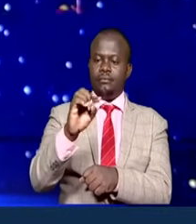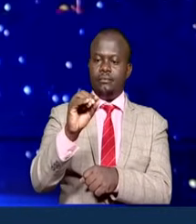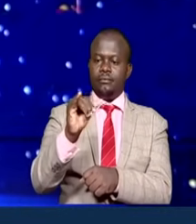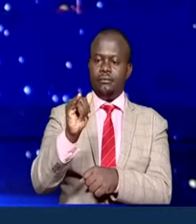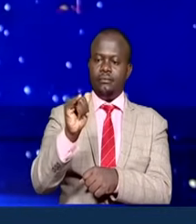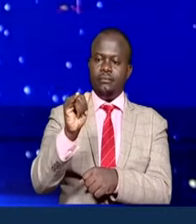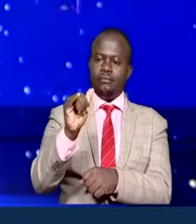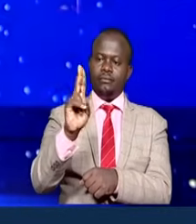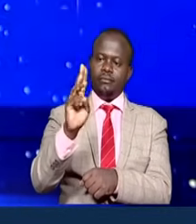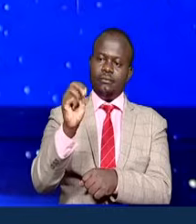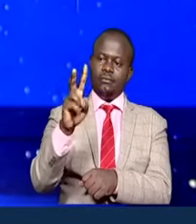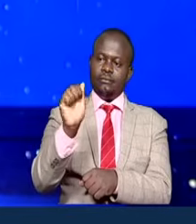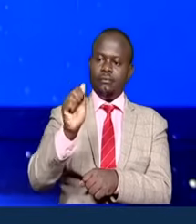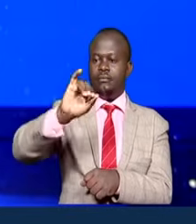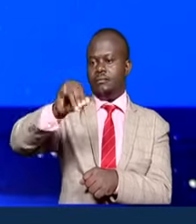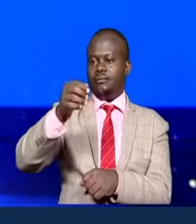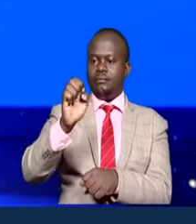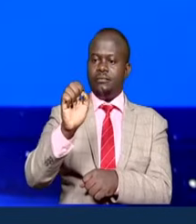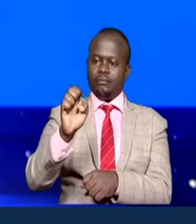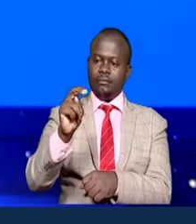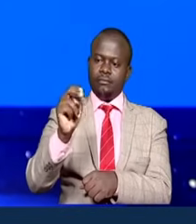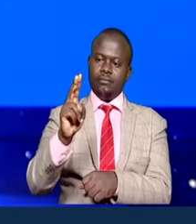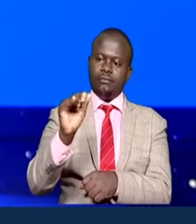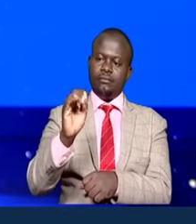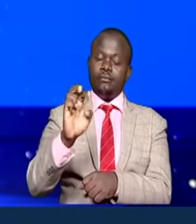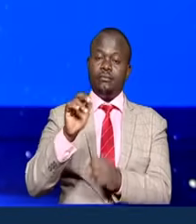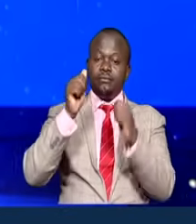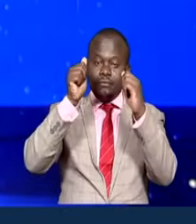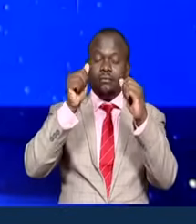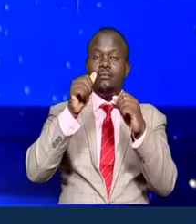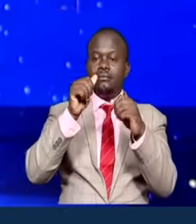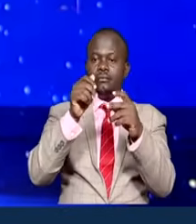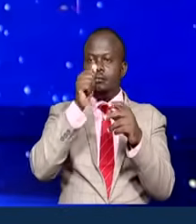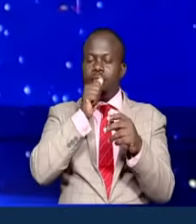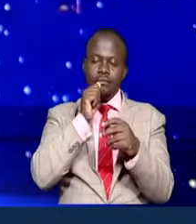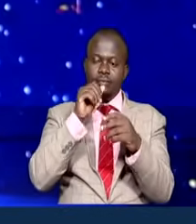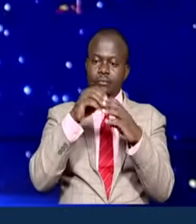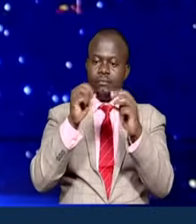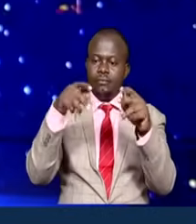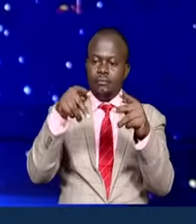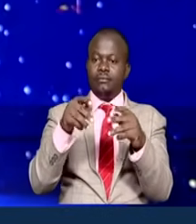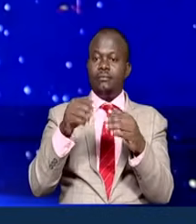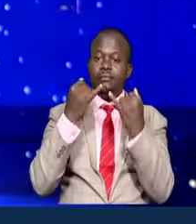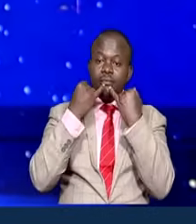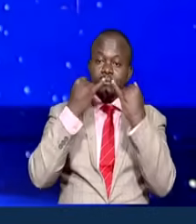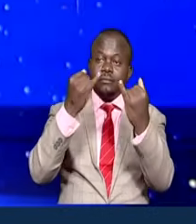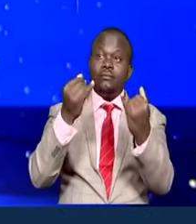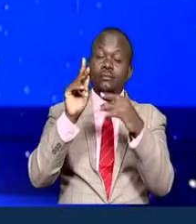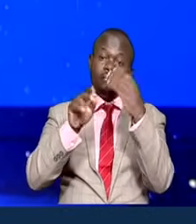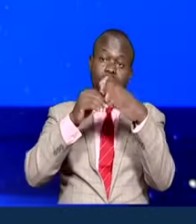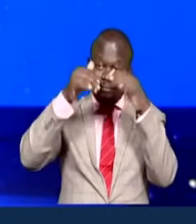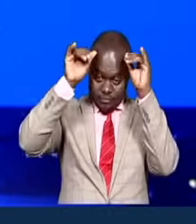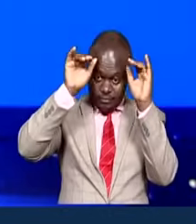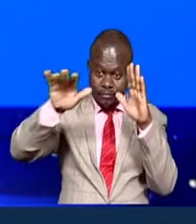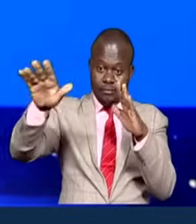ku mwanya w'umukandida depite wigenga yabwiye abatuye mu murenge wa Rwimiyaga mu karere ka Nyagatare ko natorwa